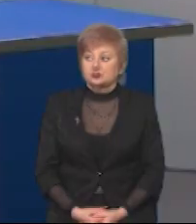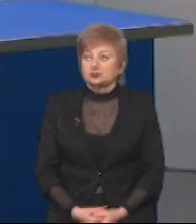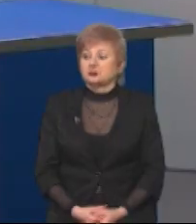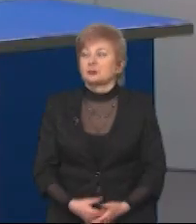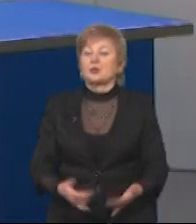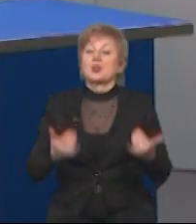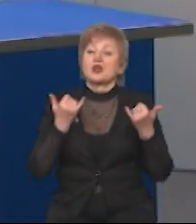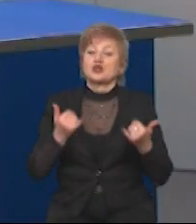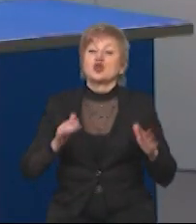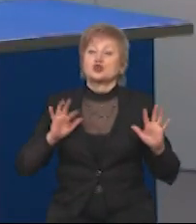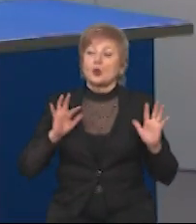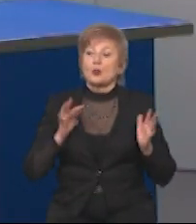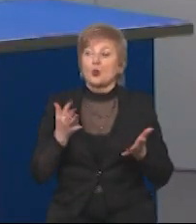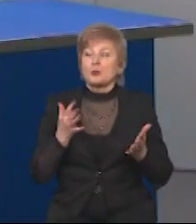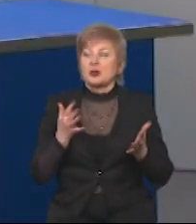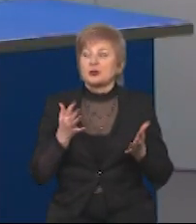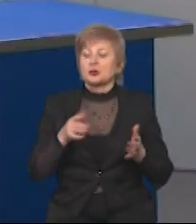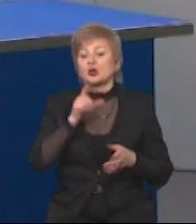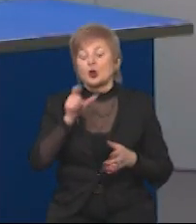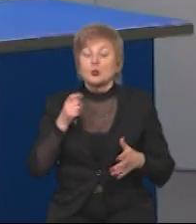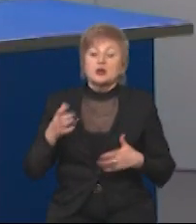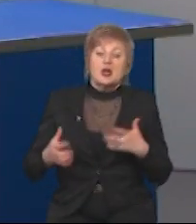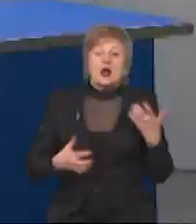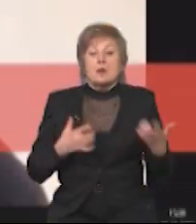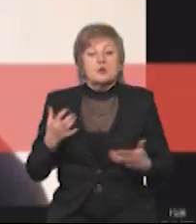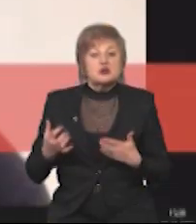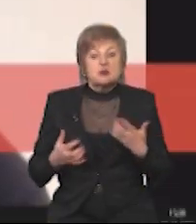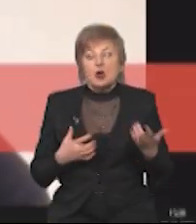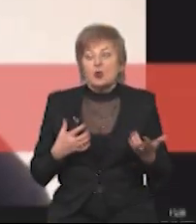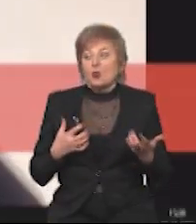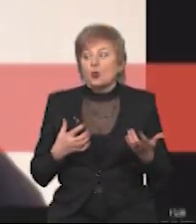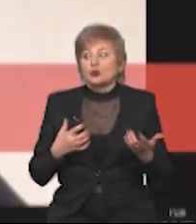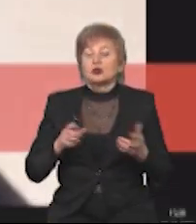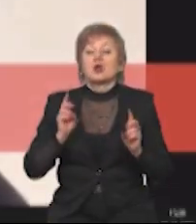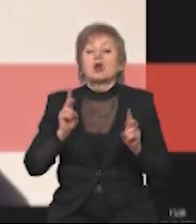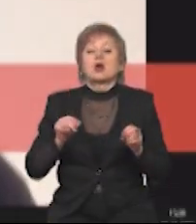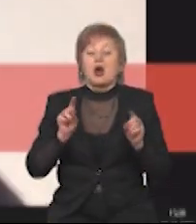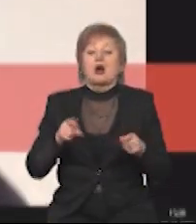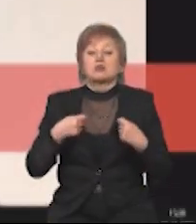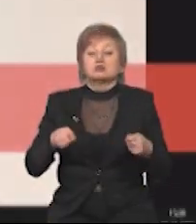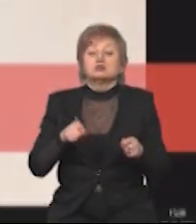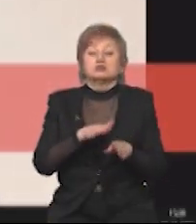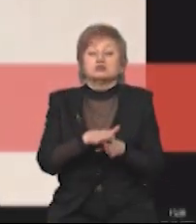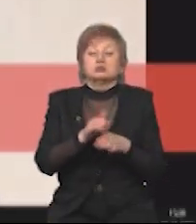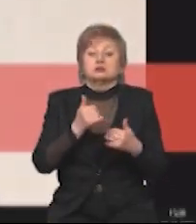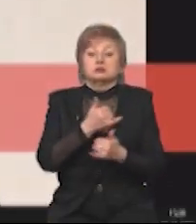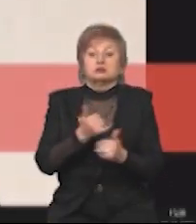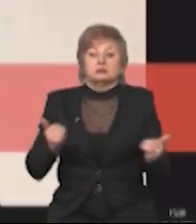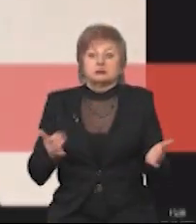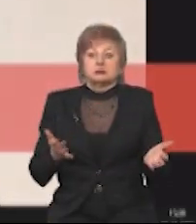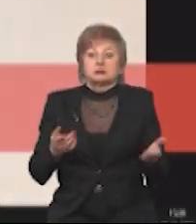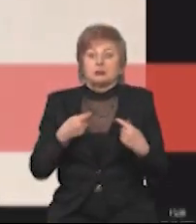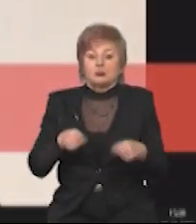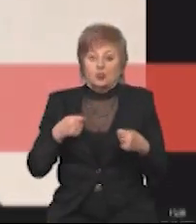На данный момент люди обеспокоены, в принципе, о реализации своих овощей, так как, в принципе, вся цепочка нарушена